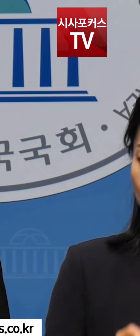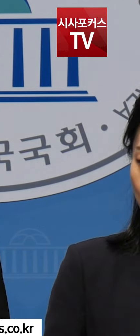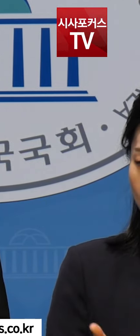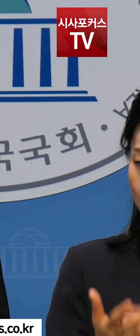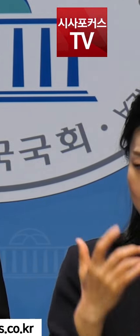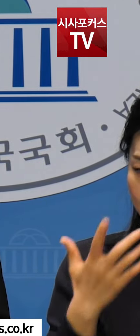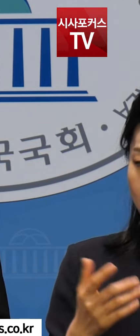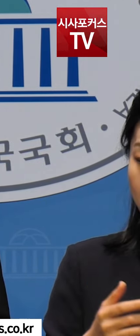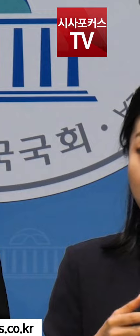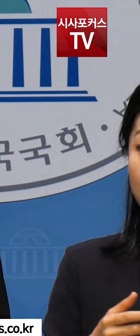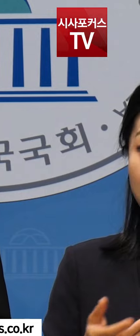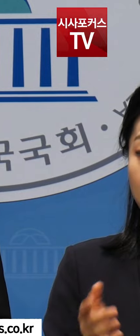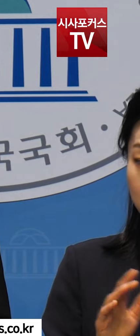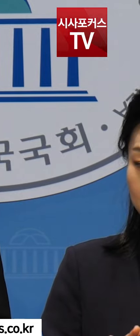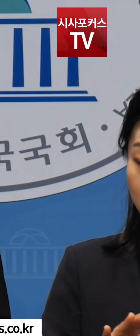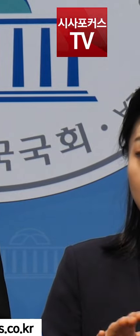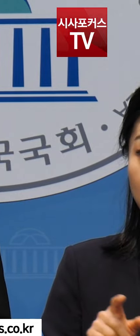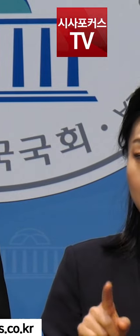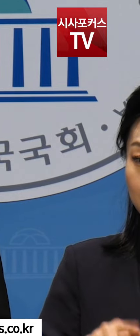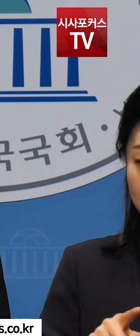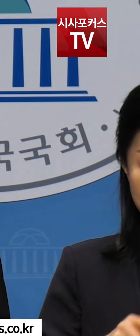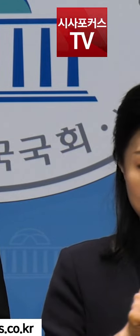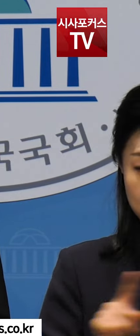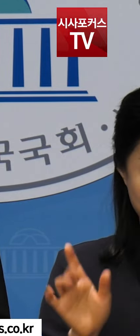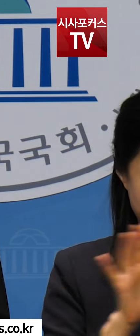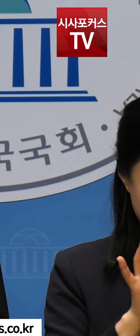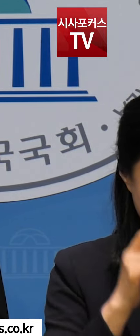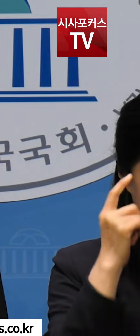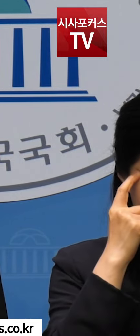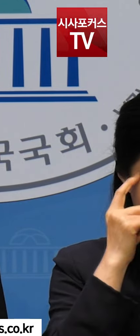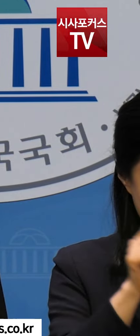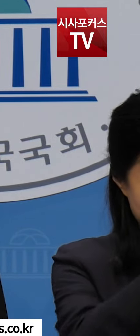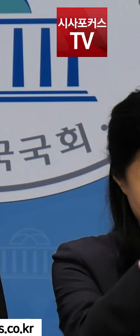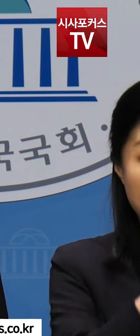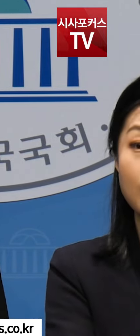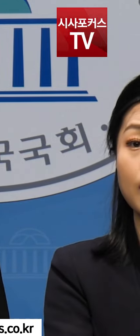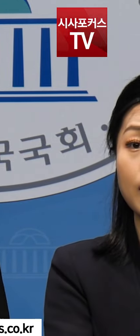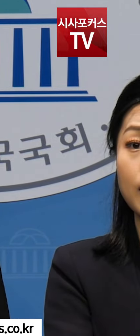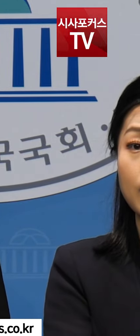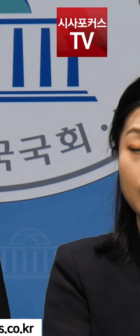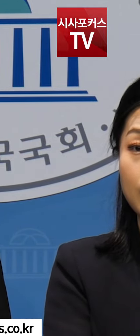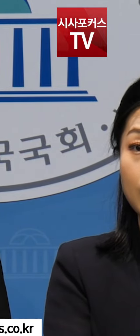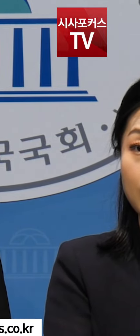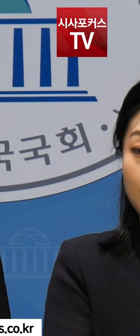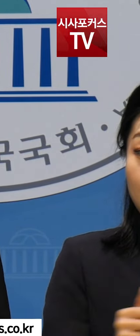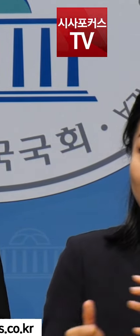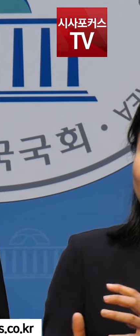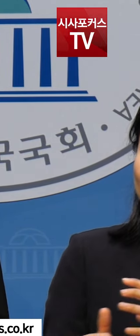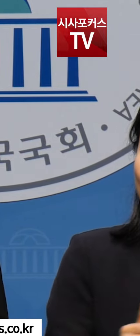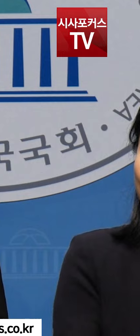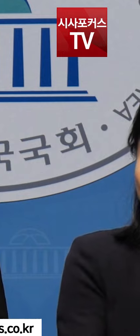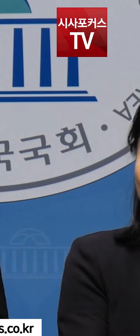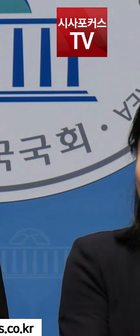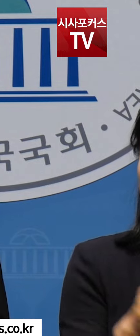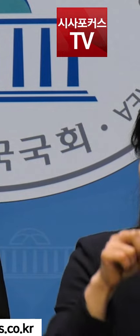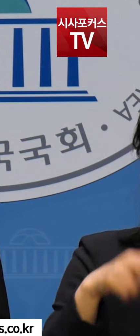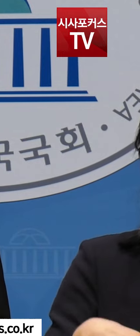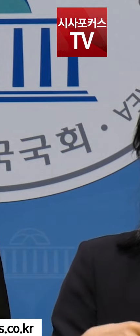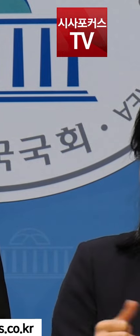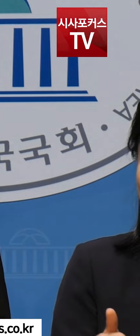관련 사건은 인지하고 있는 사건이고 검찰도 잘 알고 있습니다. 그런데 검찰이 오히려 이를 이용해서